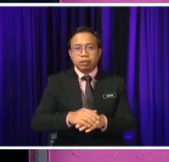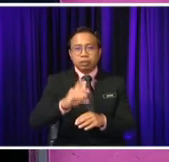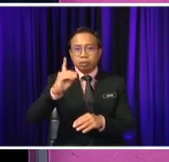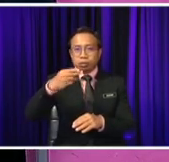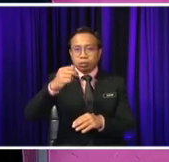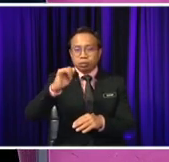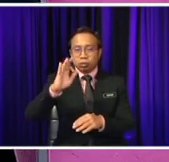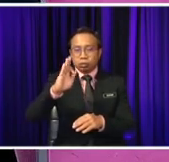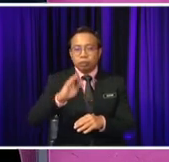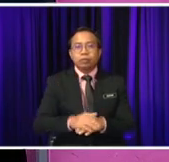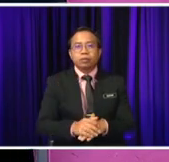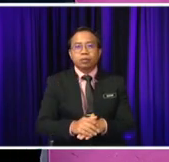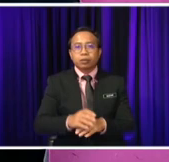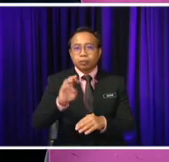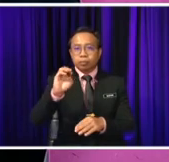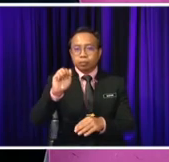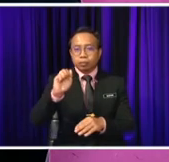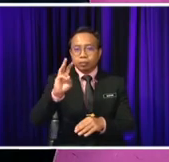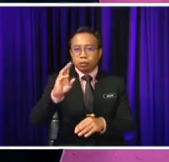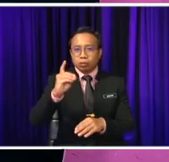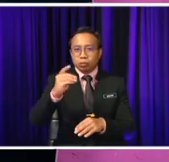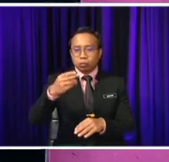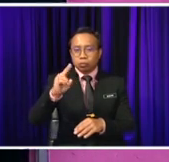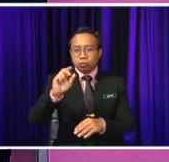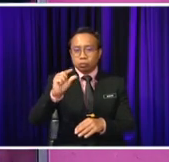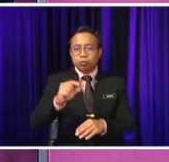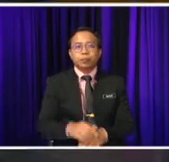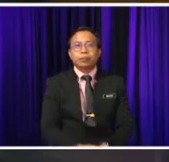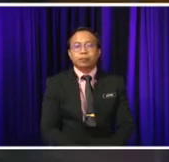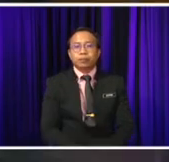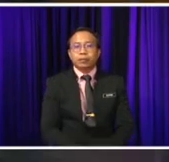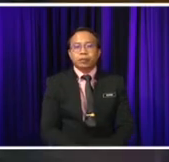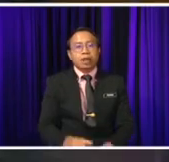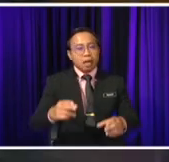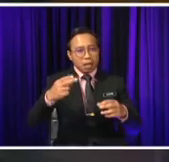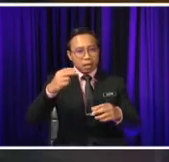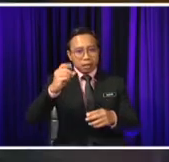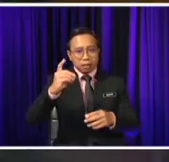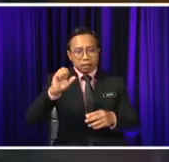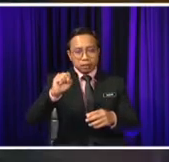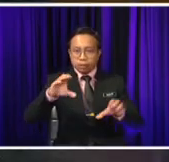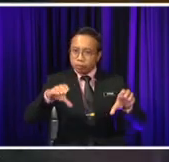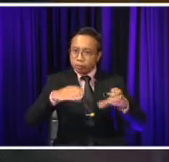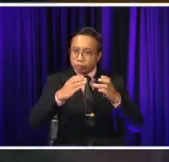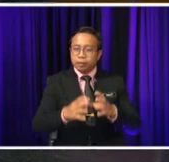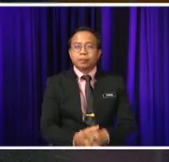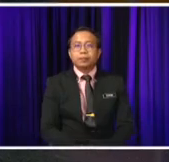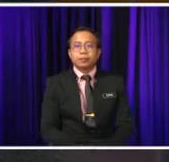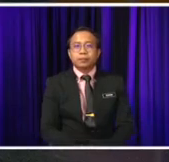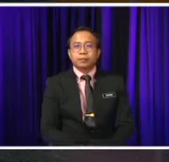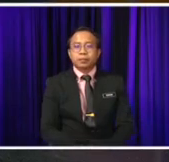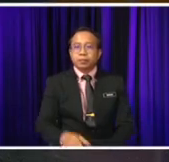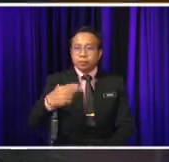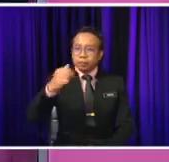yang paling Teduh adalah hadis maudhu hadis rekaan betul enggak Ustaz Hah hadis maudhu adalah